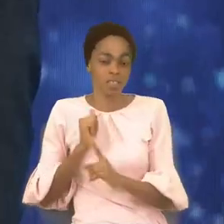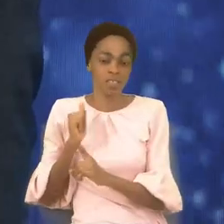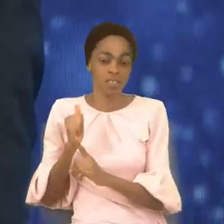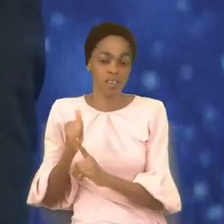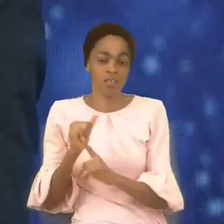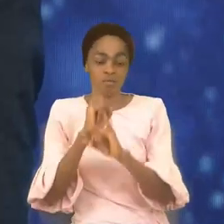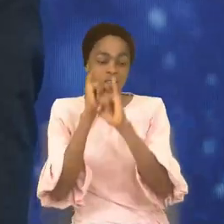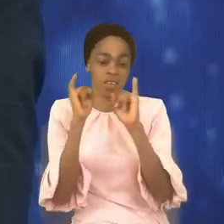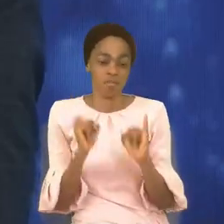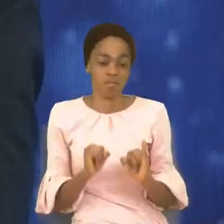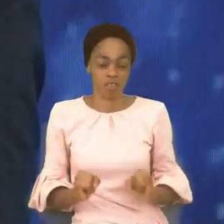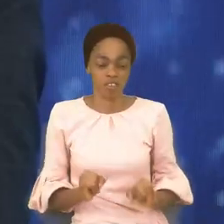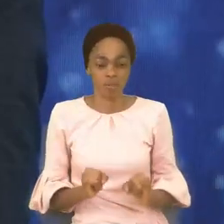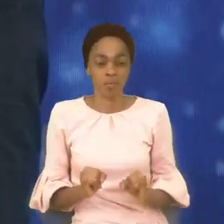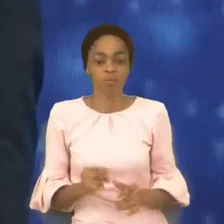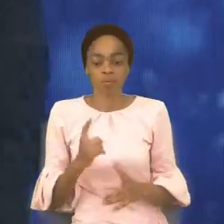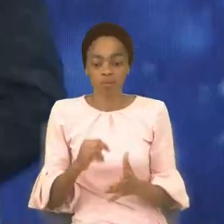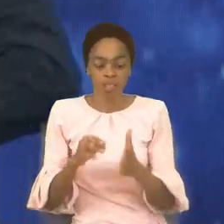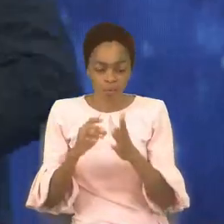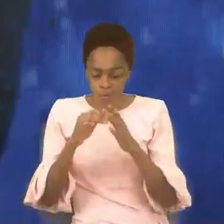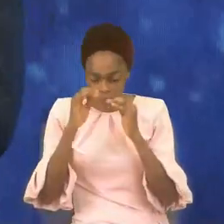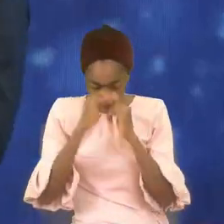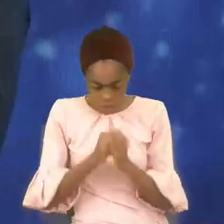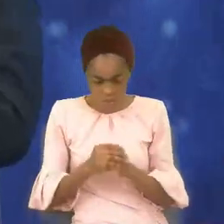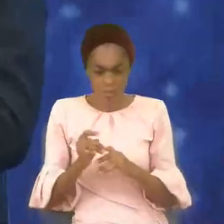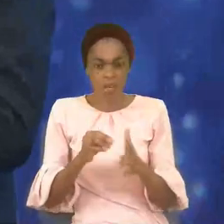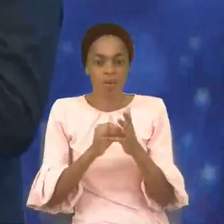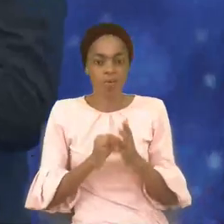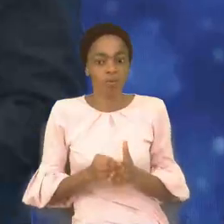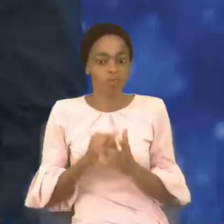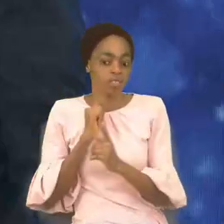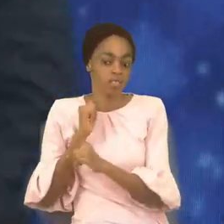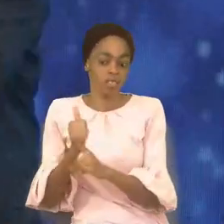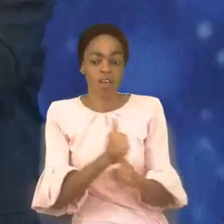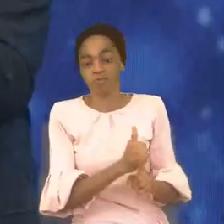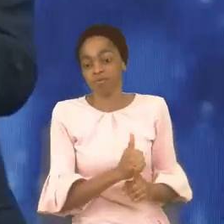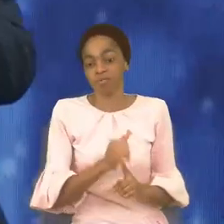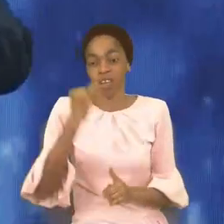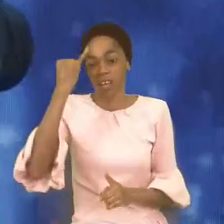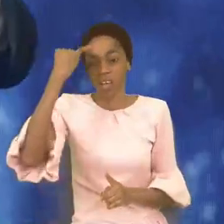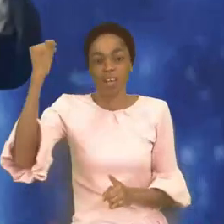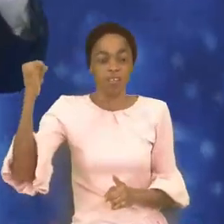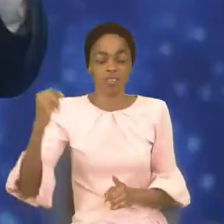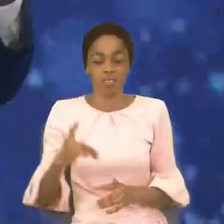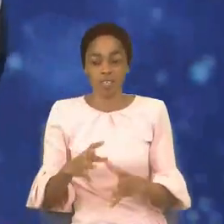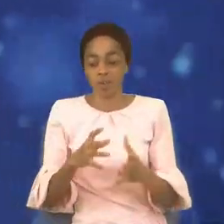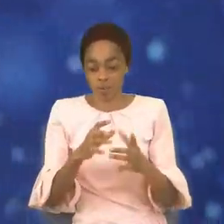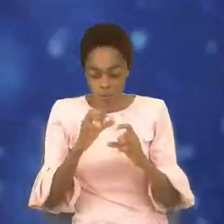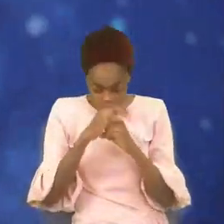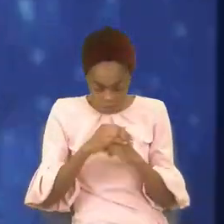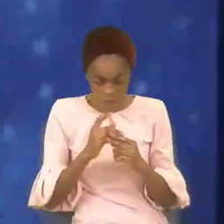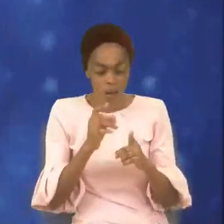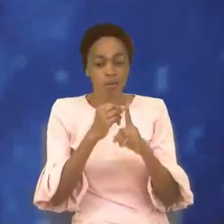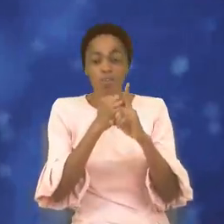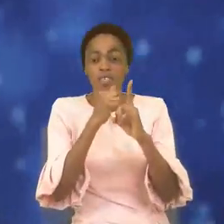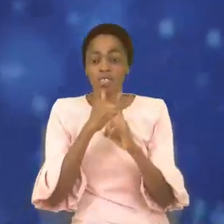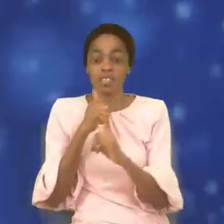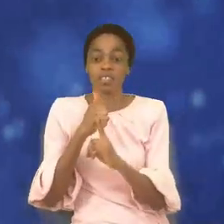de soi, ils adorent leur idée personnelle, ils adorent l'estime de soi, ils